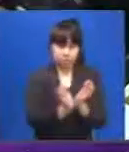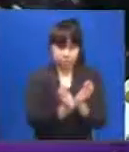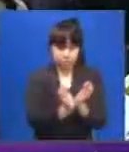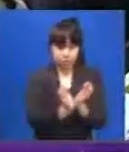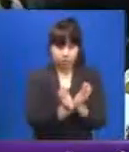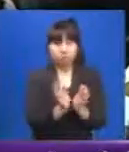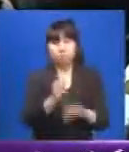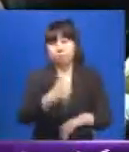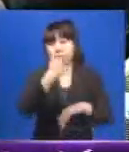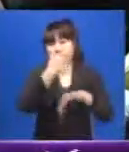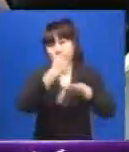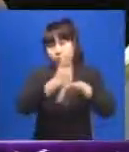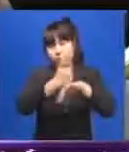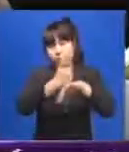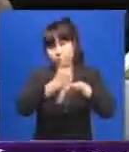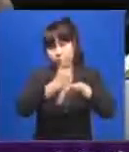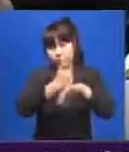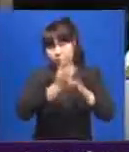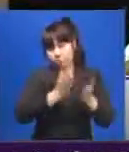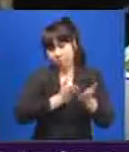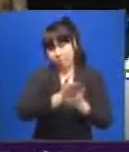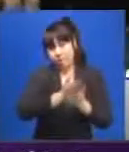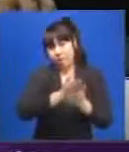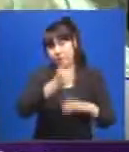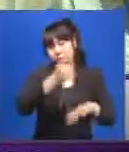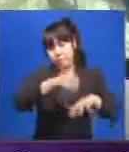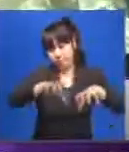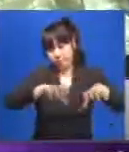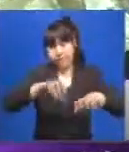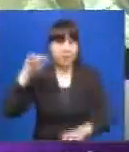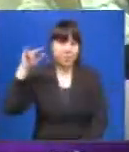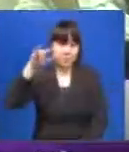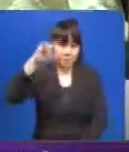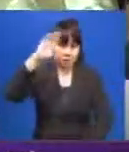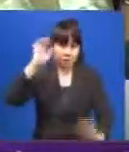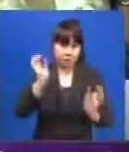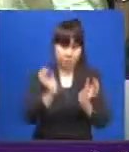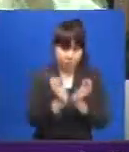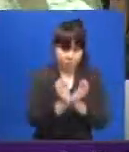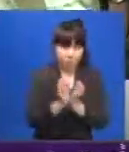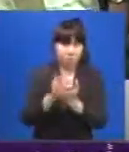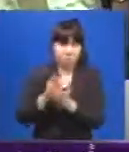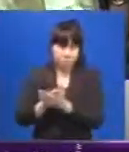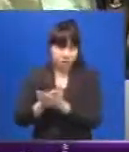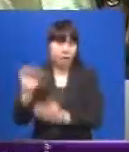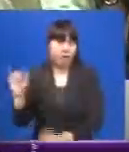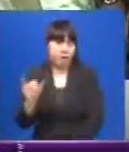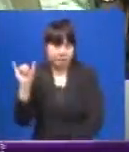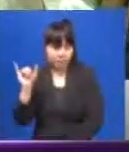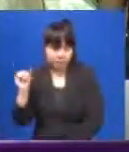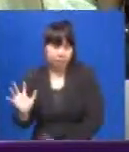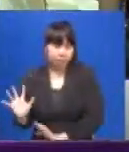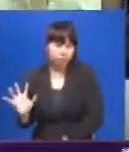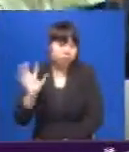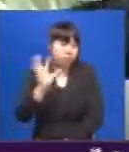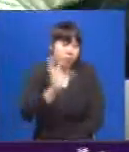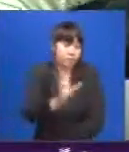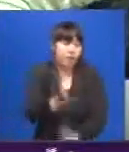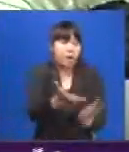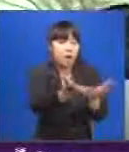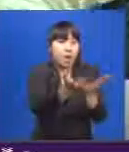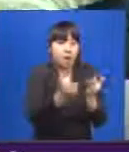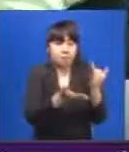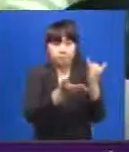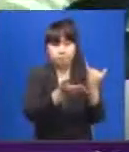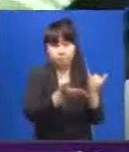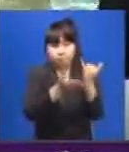ไพโรจน์ผู้บังคับหมู่งาน 7ฝ่ายอำนวยการกองบินตำรวจพร้อมญาติเดินทางไปรับศพดาบตำรวจมนต์ชัยที่